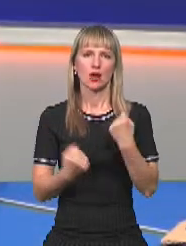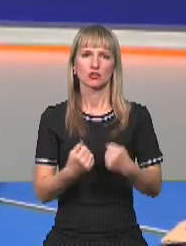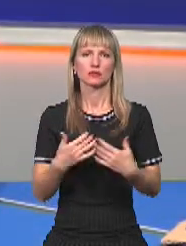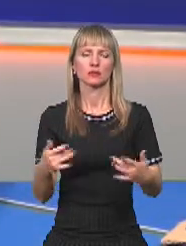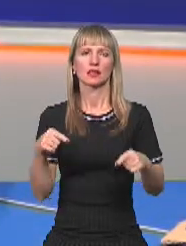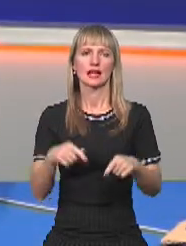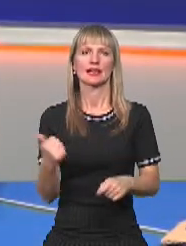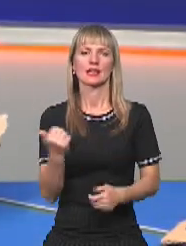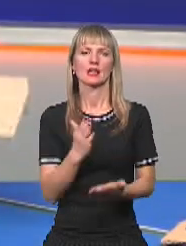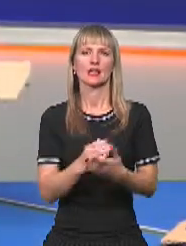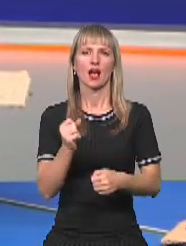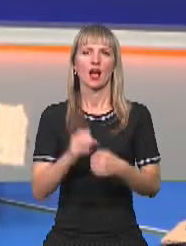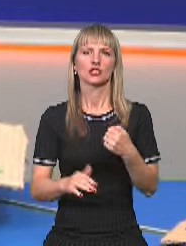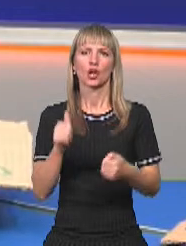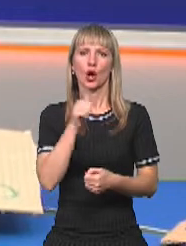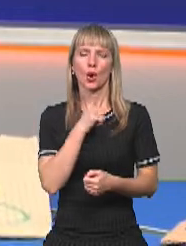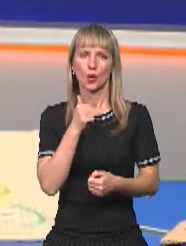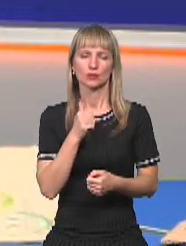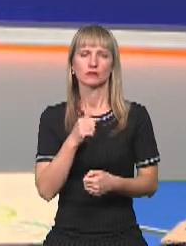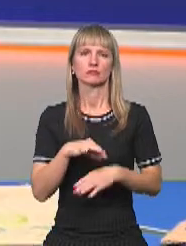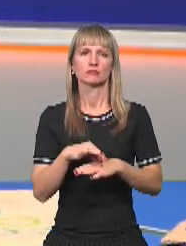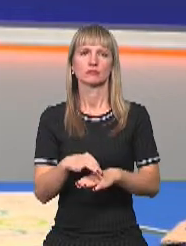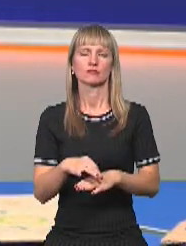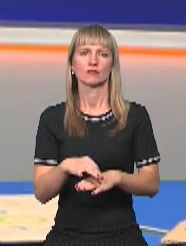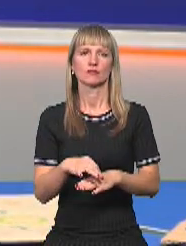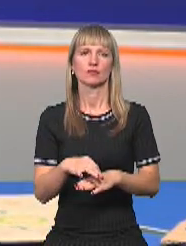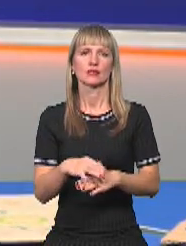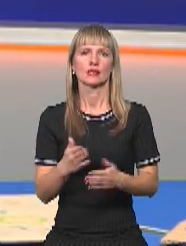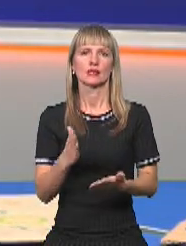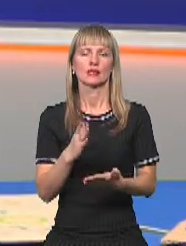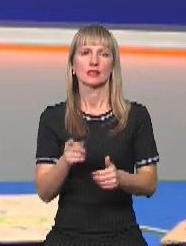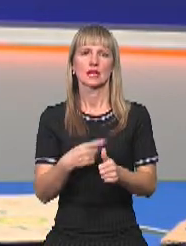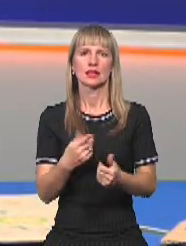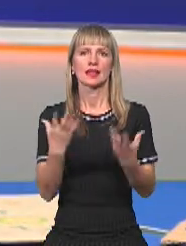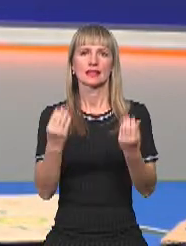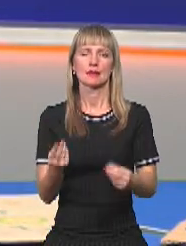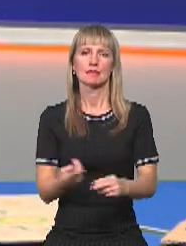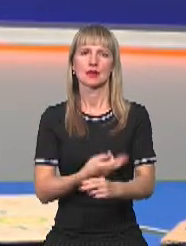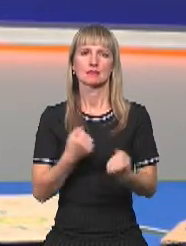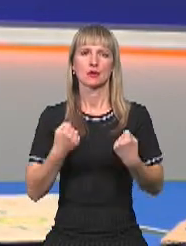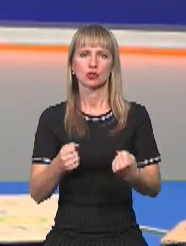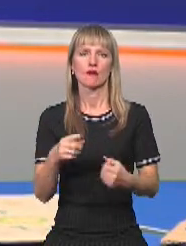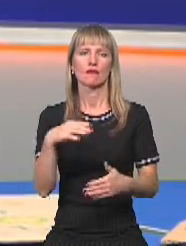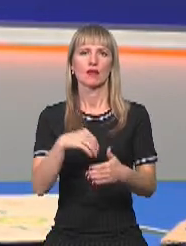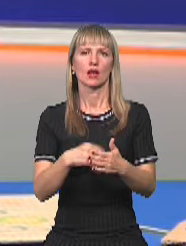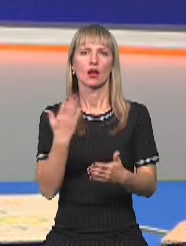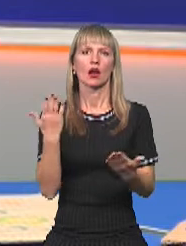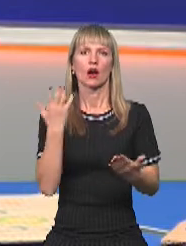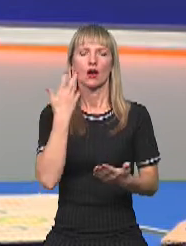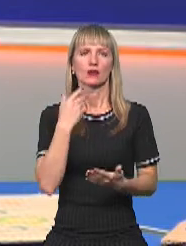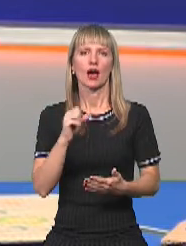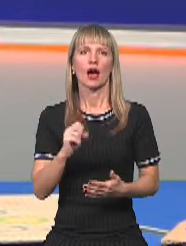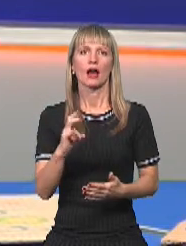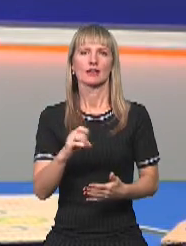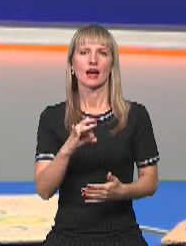є ежегодне мероприятие «Страйк», которое называется «День без автомобиля». Его вели когда-то